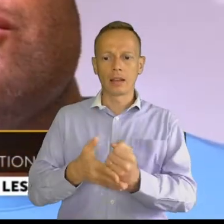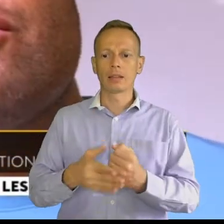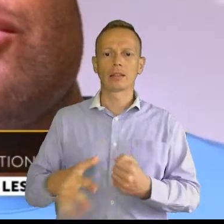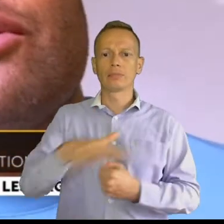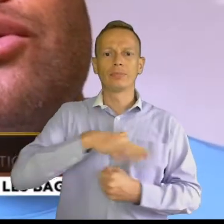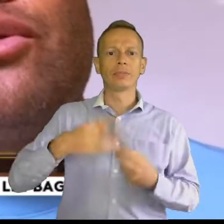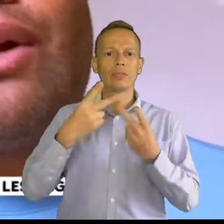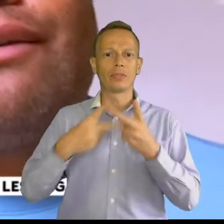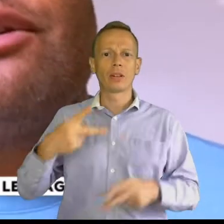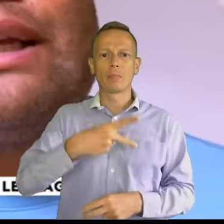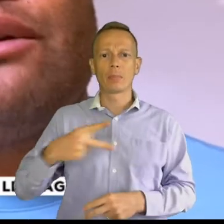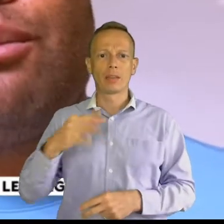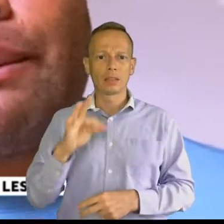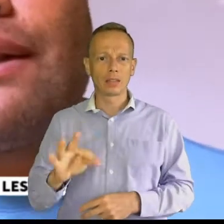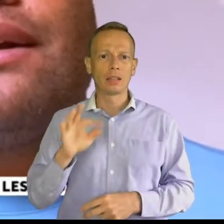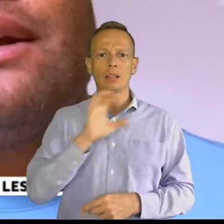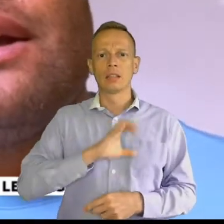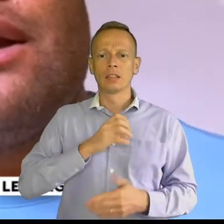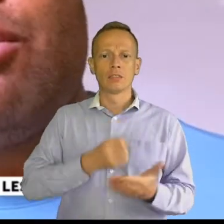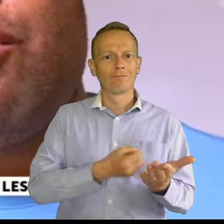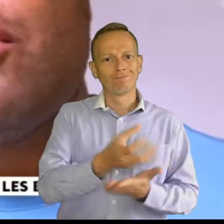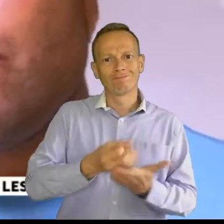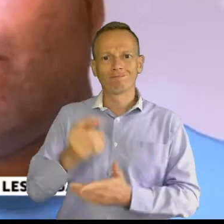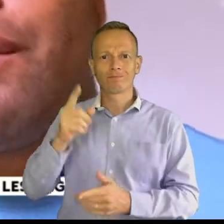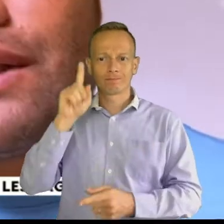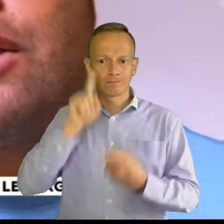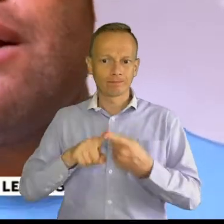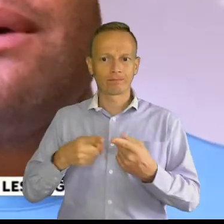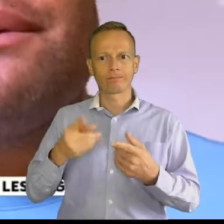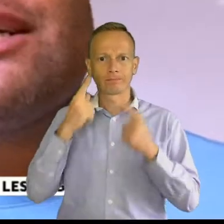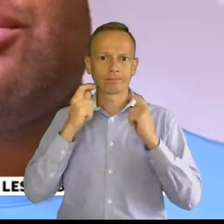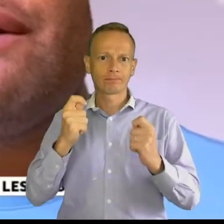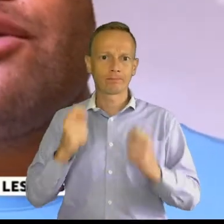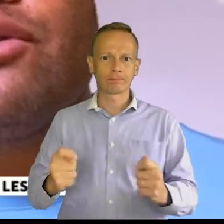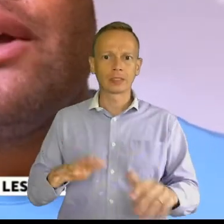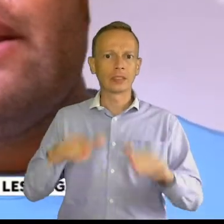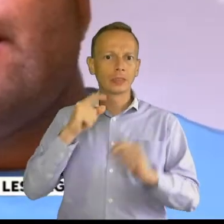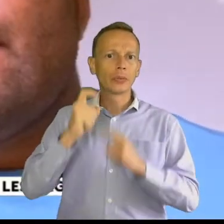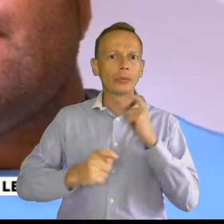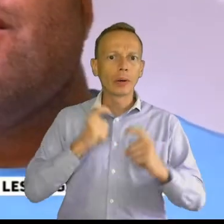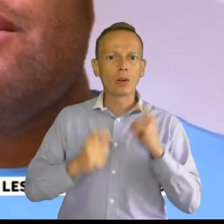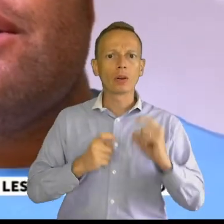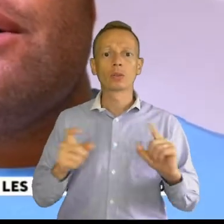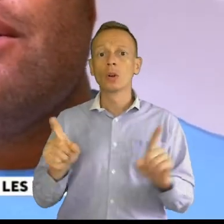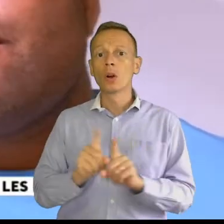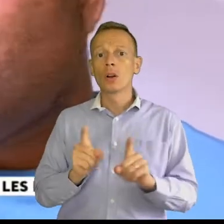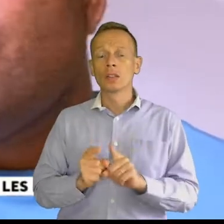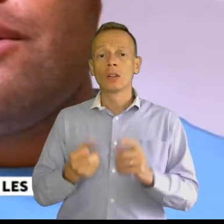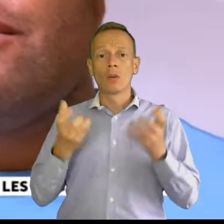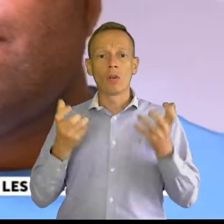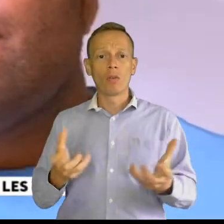présents dans la ville de Papeete pour pouvoir justement partager un message de prévention et